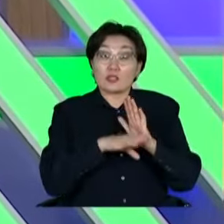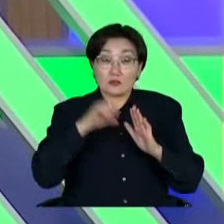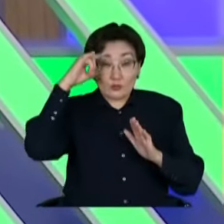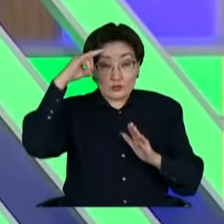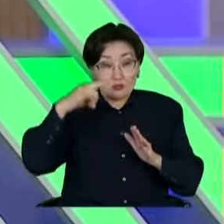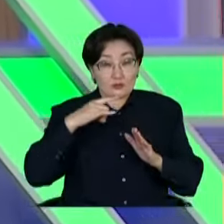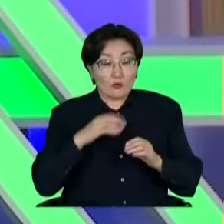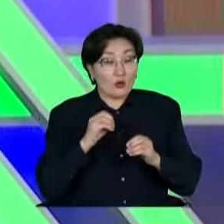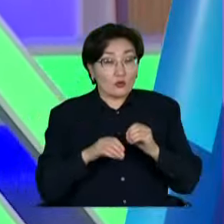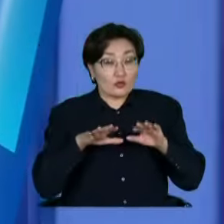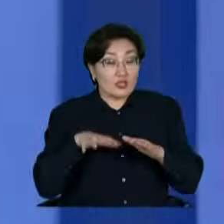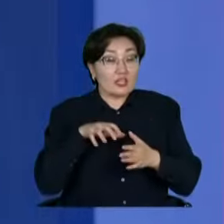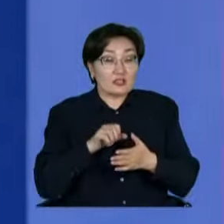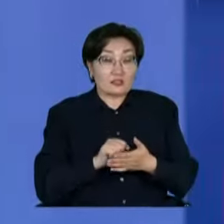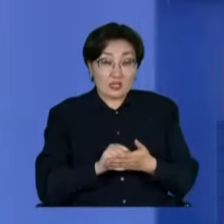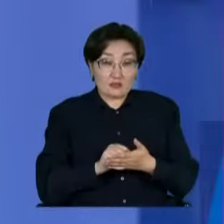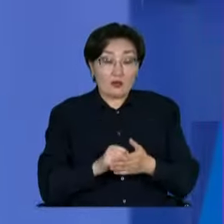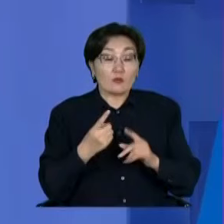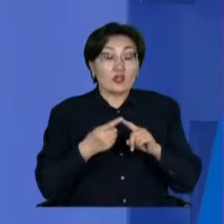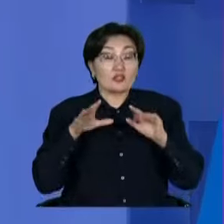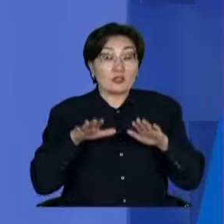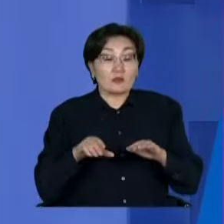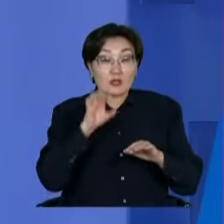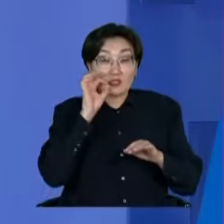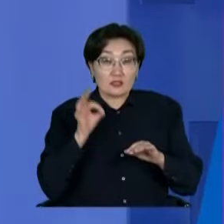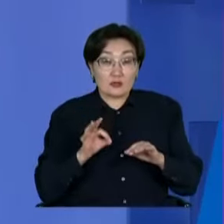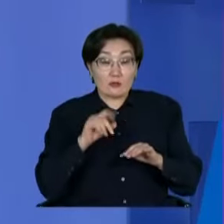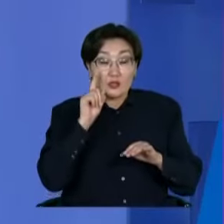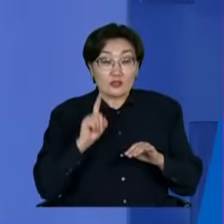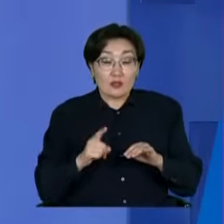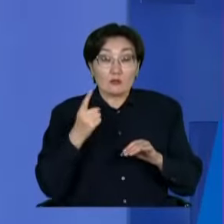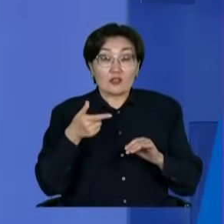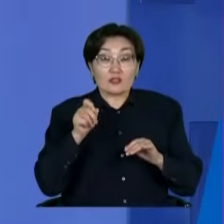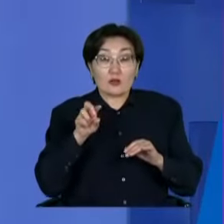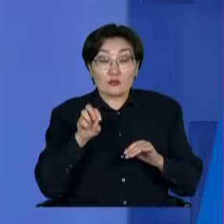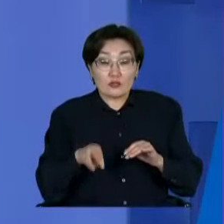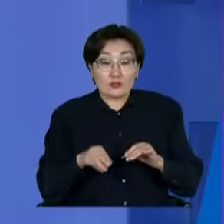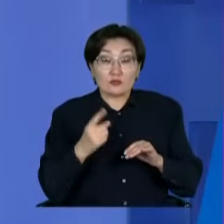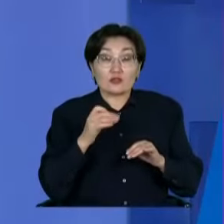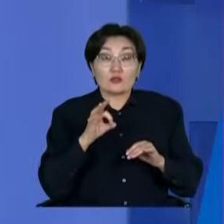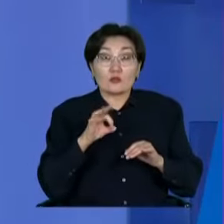Қазақстан 10-ші орынға жайғасты. Бірінші орында Израиль, 1 гигабайт интернет трафик құны